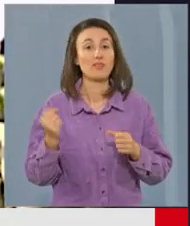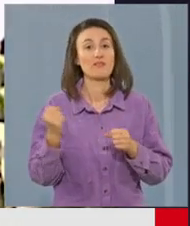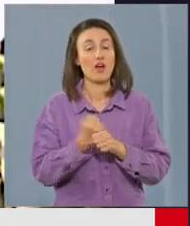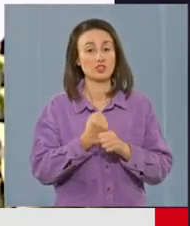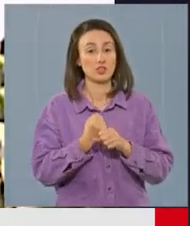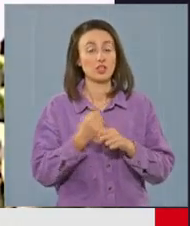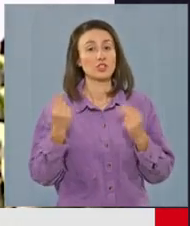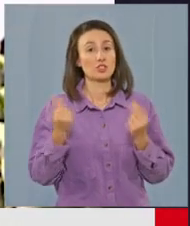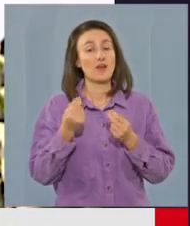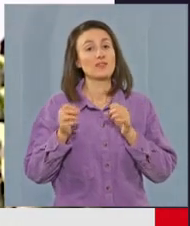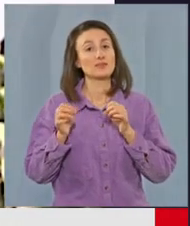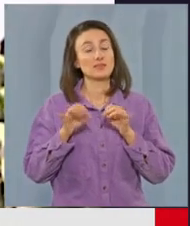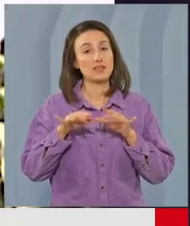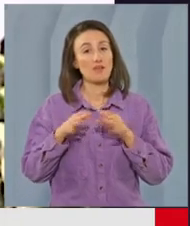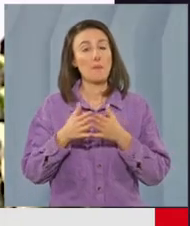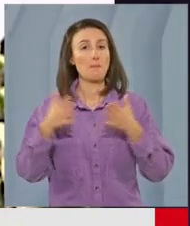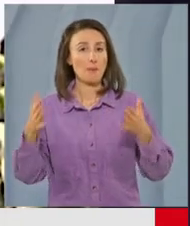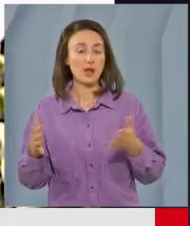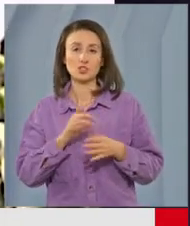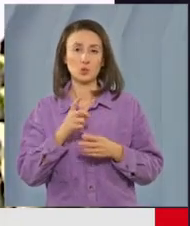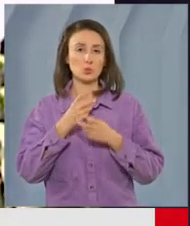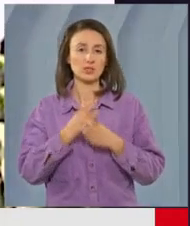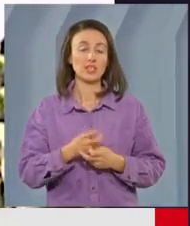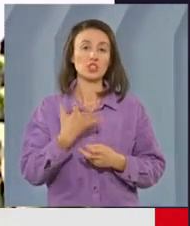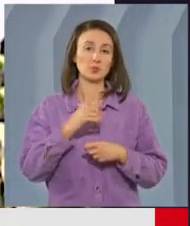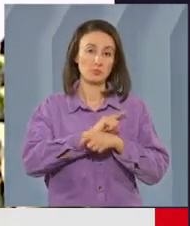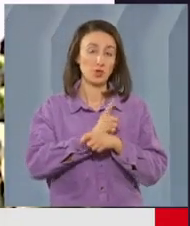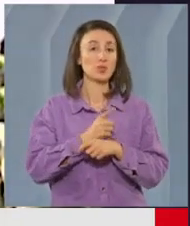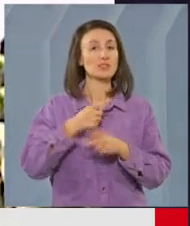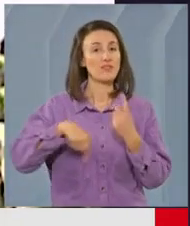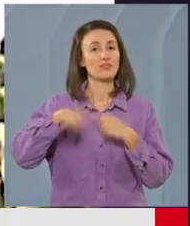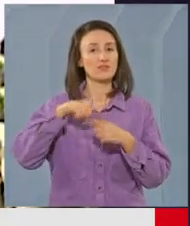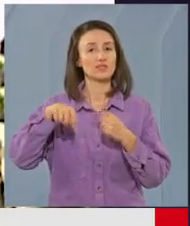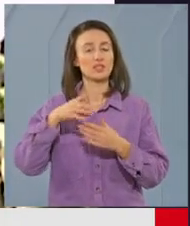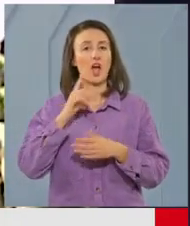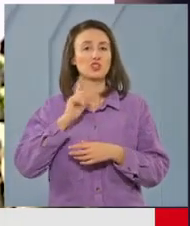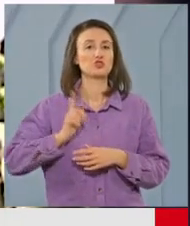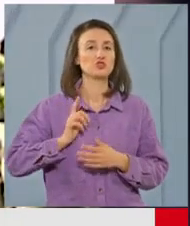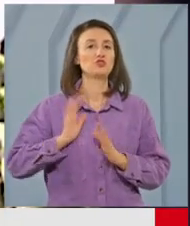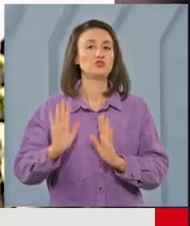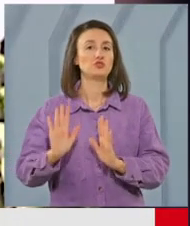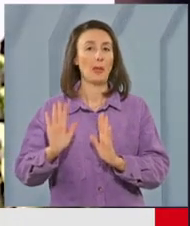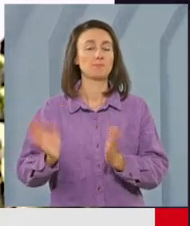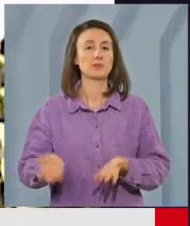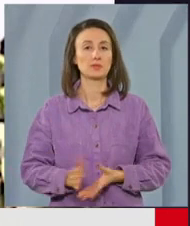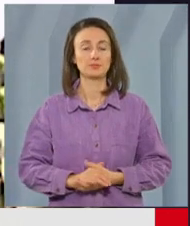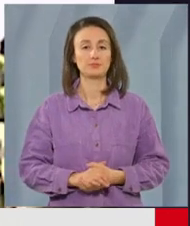realiza niște servere așa de mari încât să nu stai 5 minute să ți se învârte acolo circulețul ăla pe